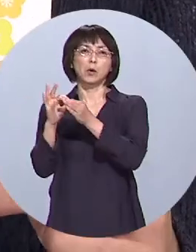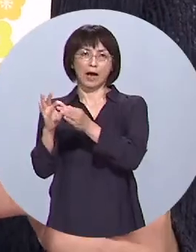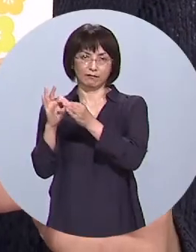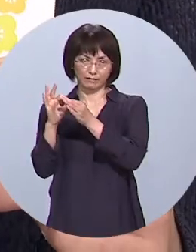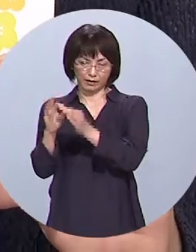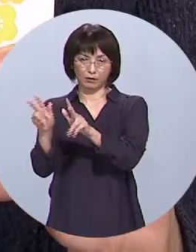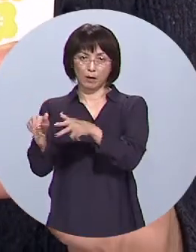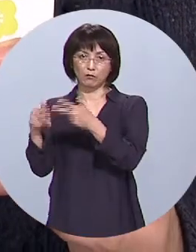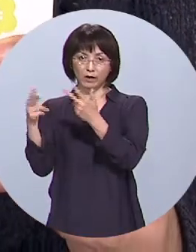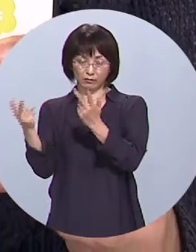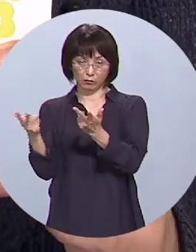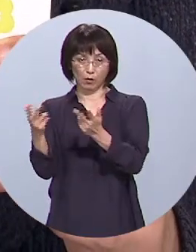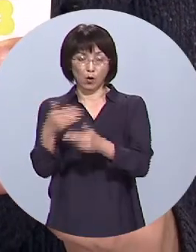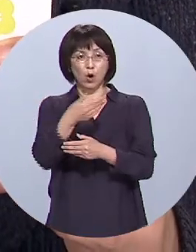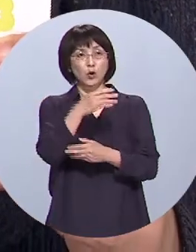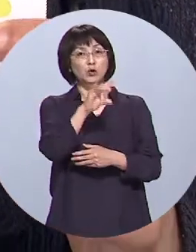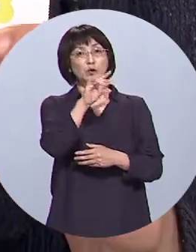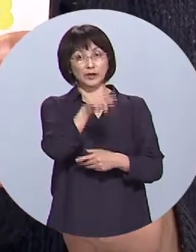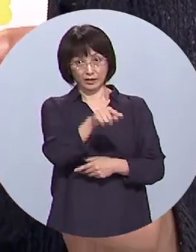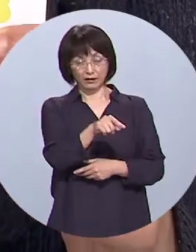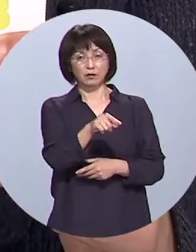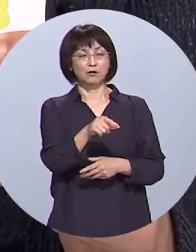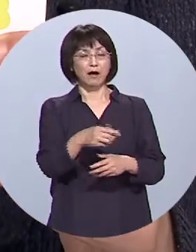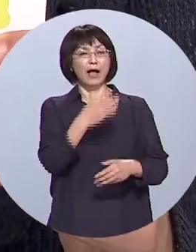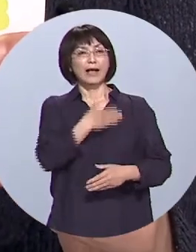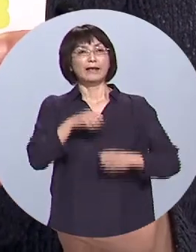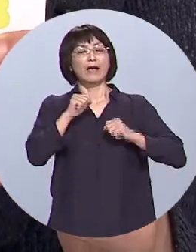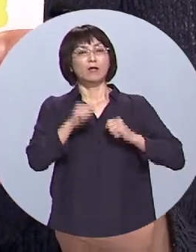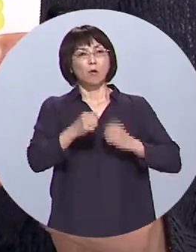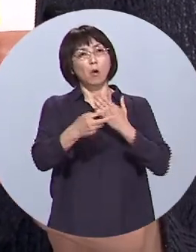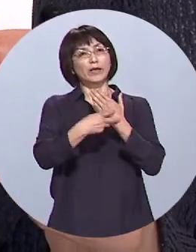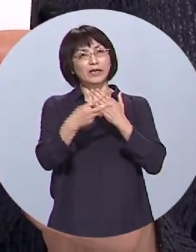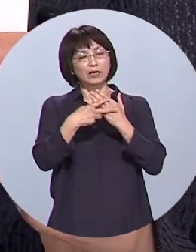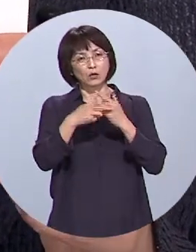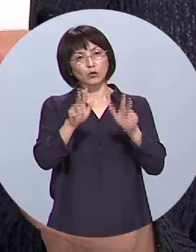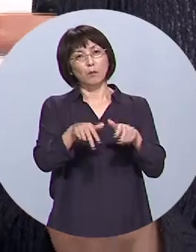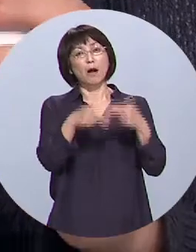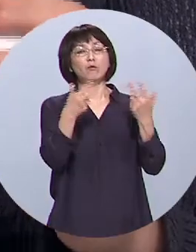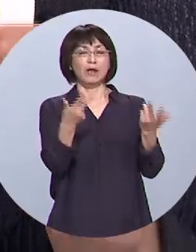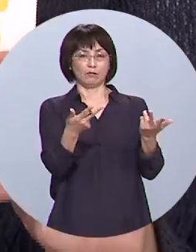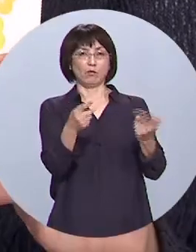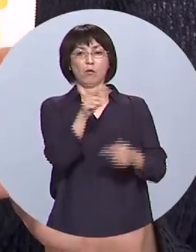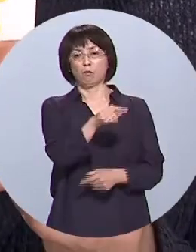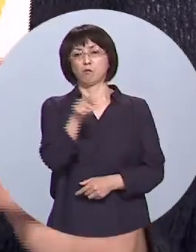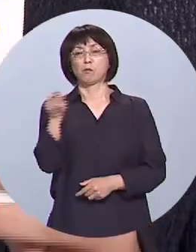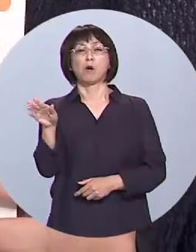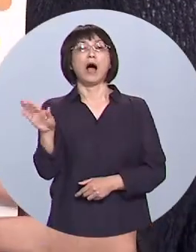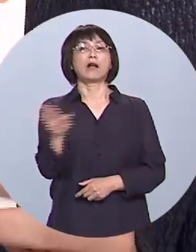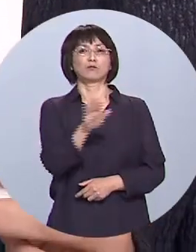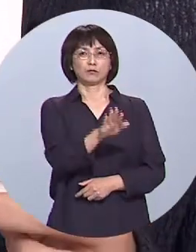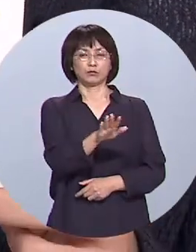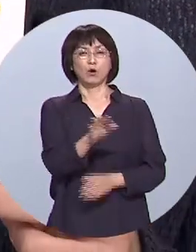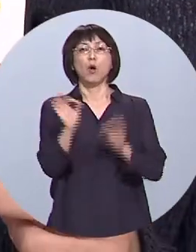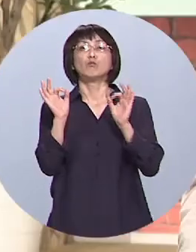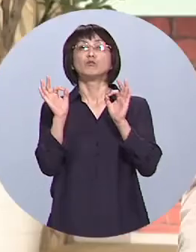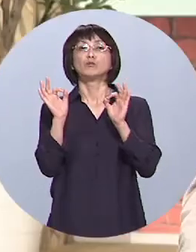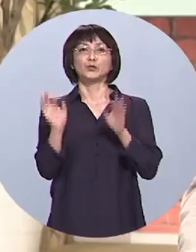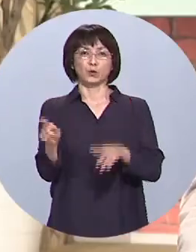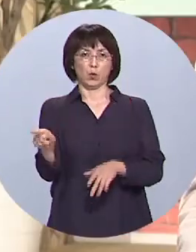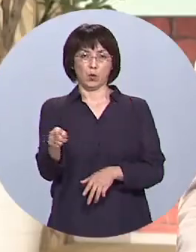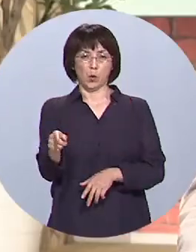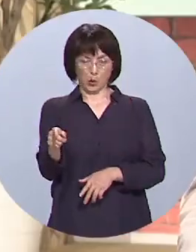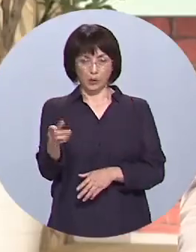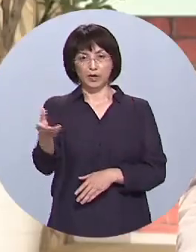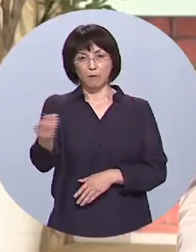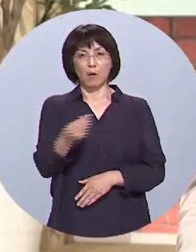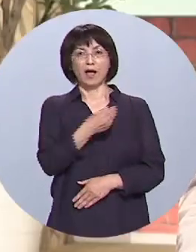サーチガイド、そして久喜図書館では健康医療情報リサーチガイド、これどちらも無料で提供されています。ぜ